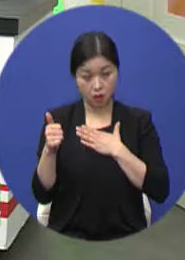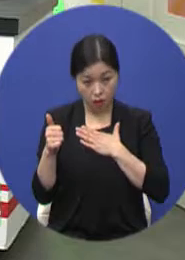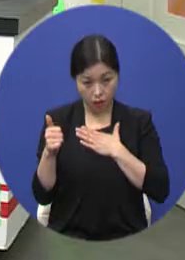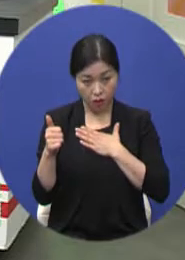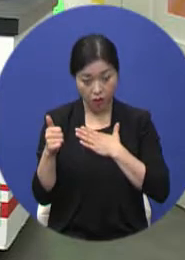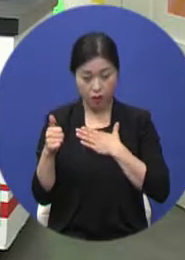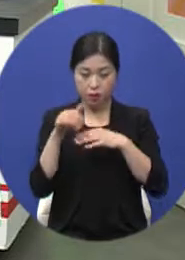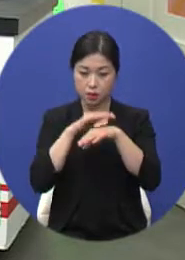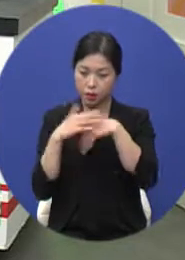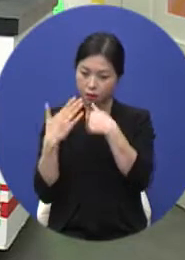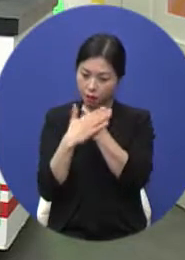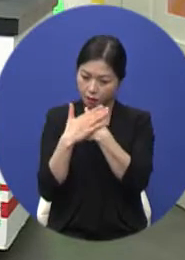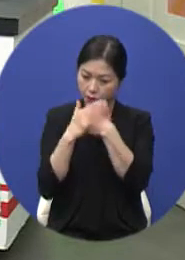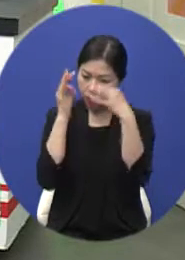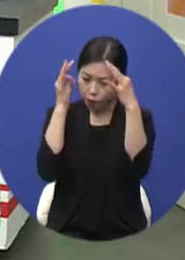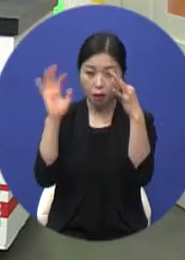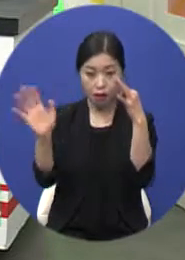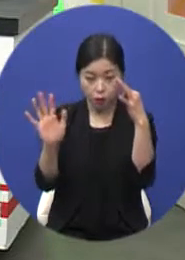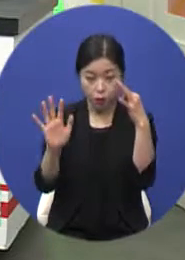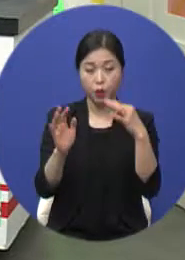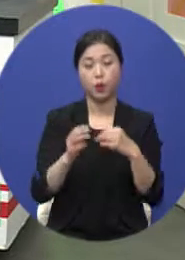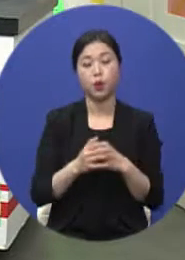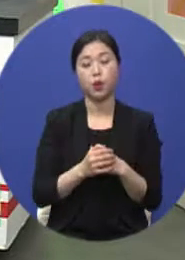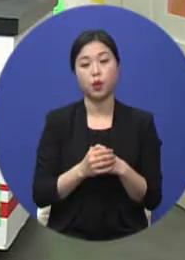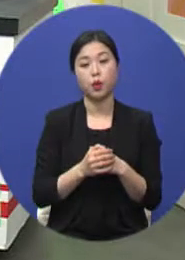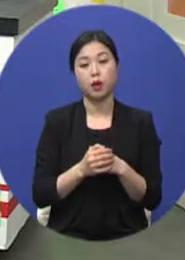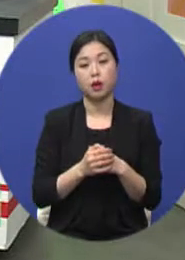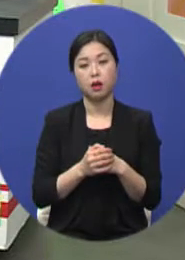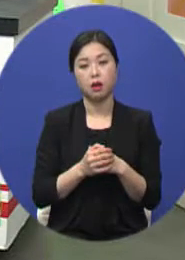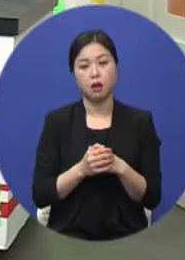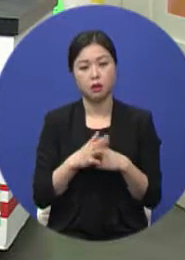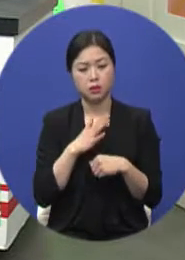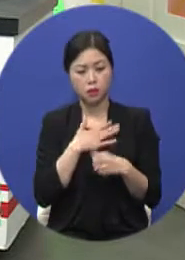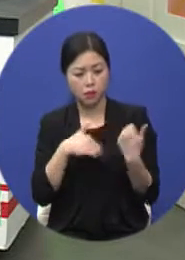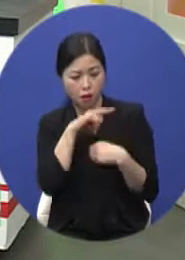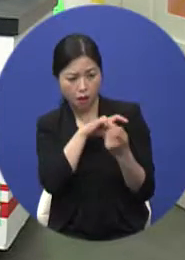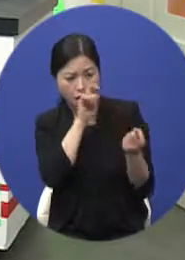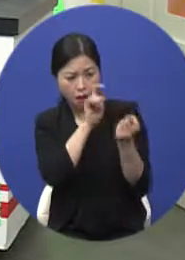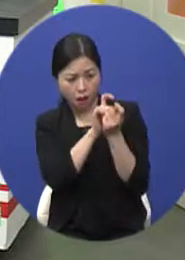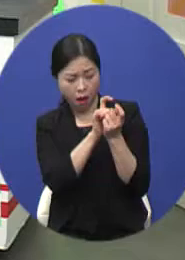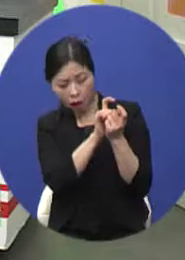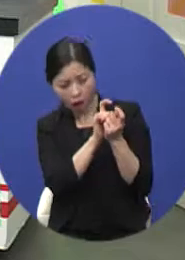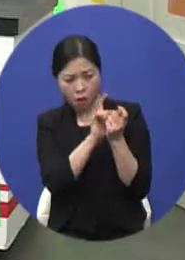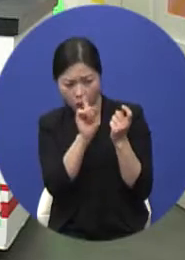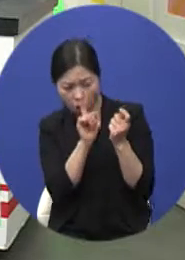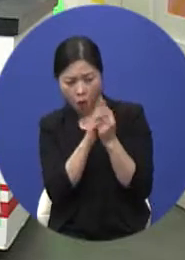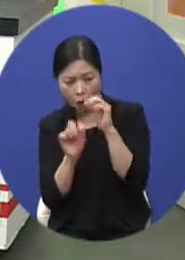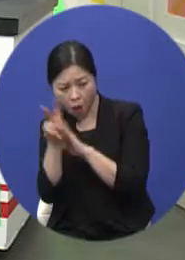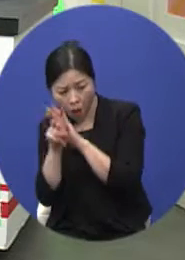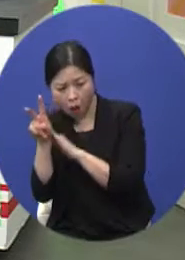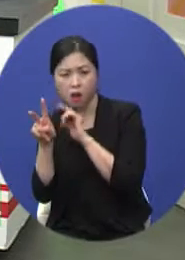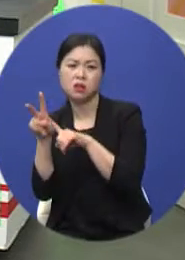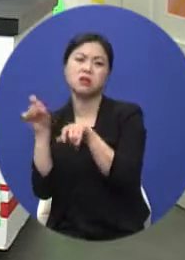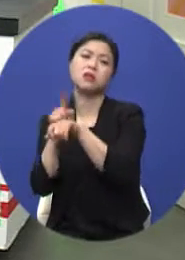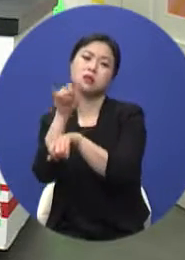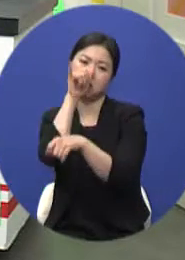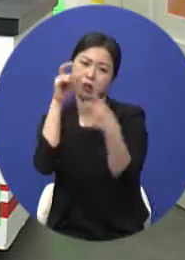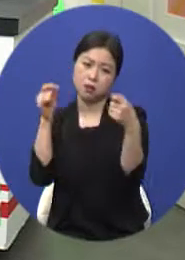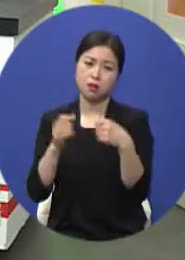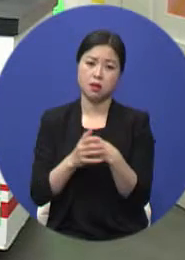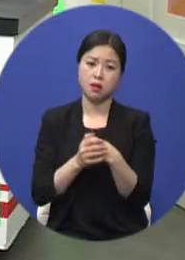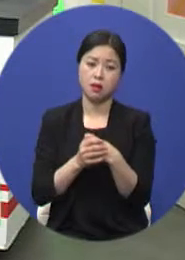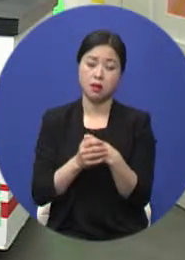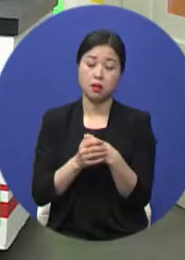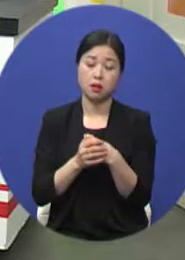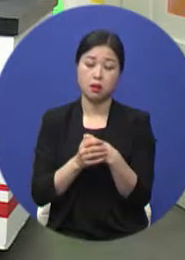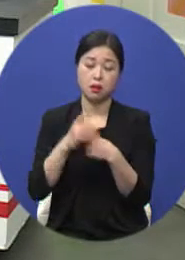잘해야 된다는 어떤 그런 쪽으로 노력을 안 하고 뭔가 이렇게 피하려고 하는 성향이 많다 보니까 그러니까 생각이